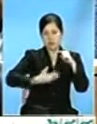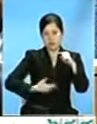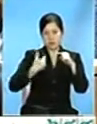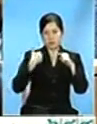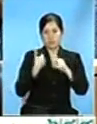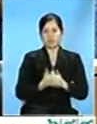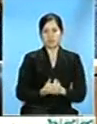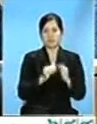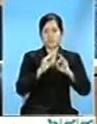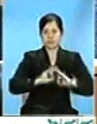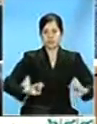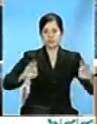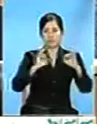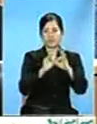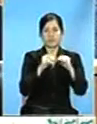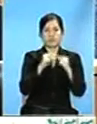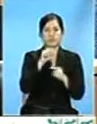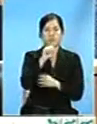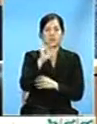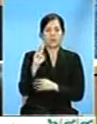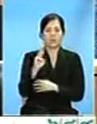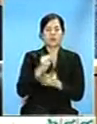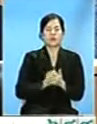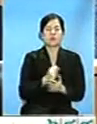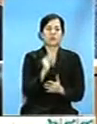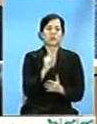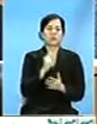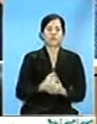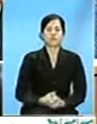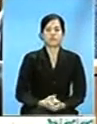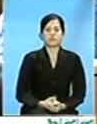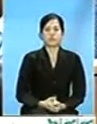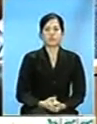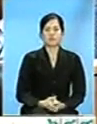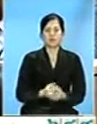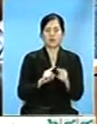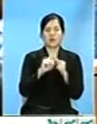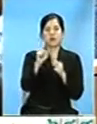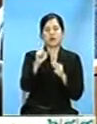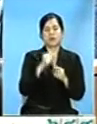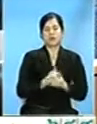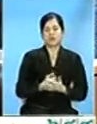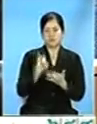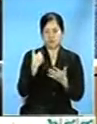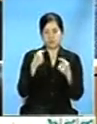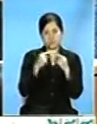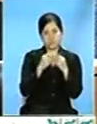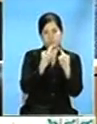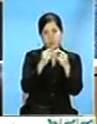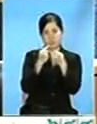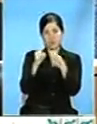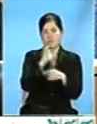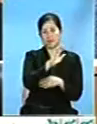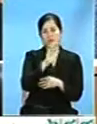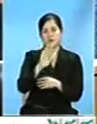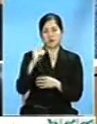มบัติสำคัญที่สว.ต้องมีมากไปกว่านั้นก็คือ1ต้องมีความหลากหลายมีความเชี่ยวชา